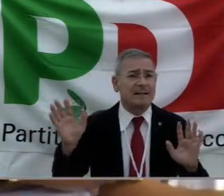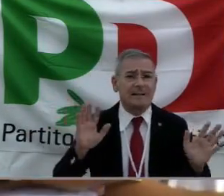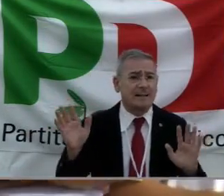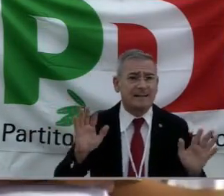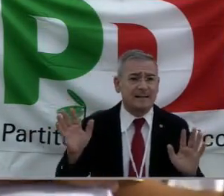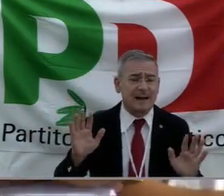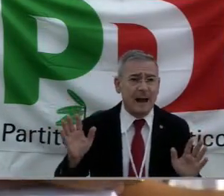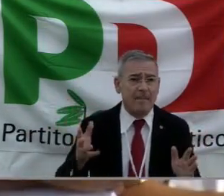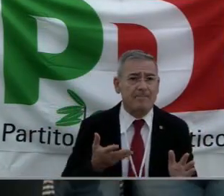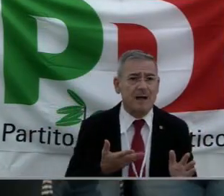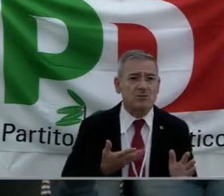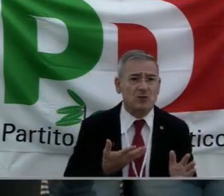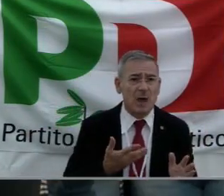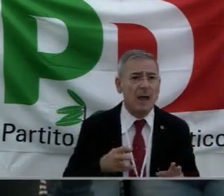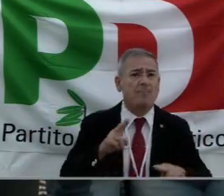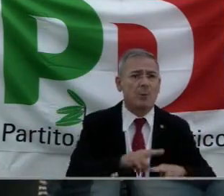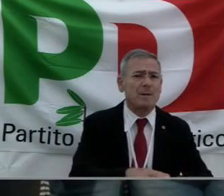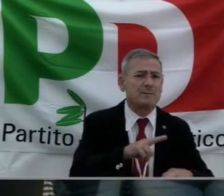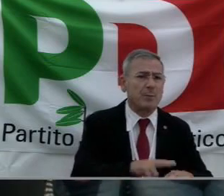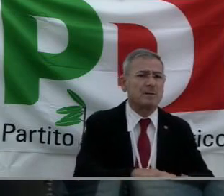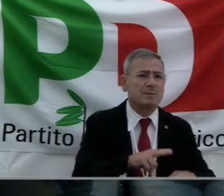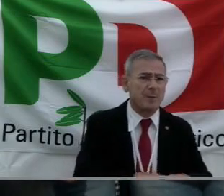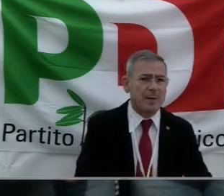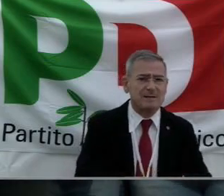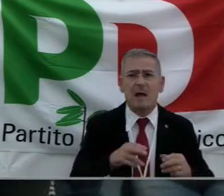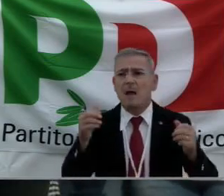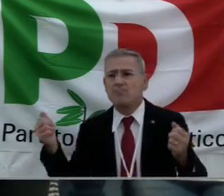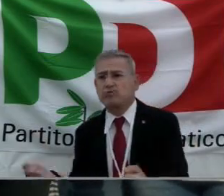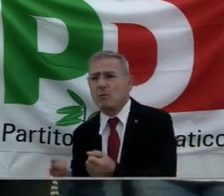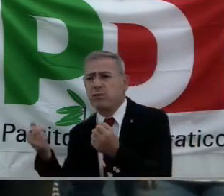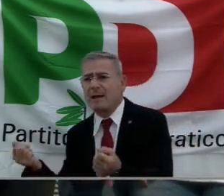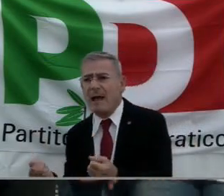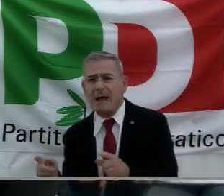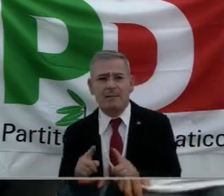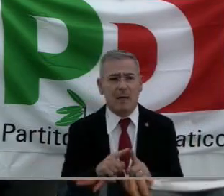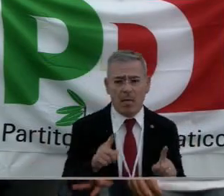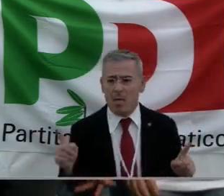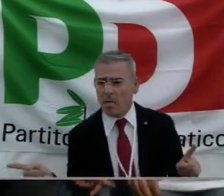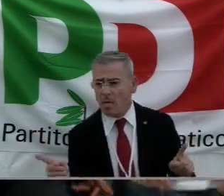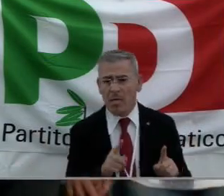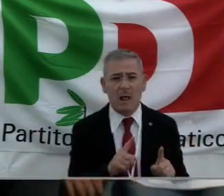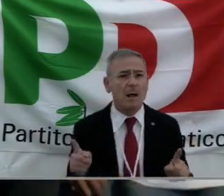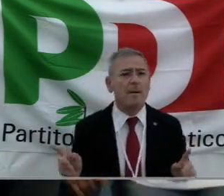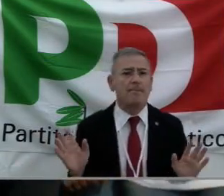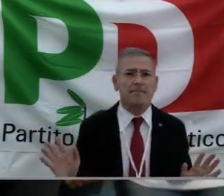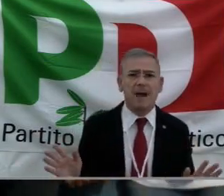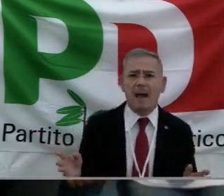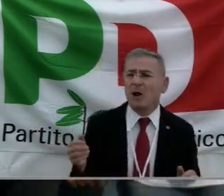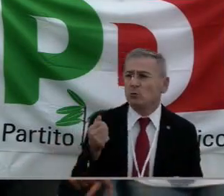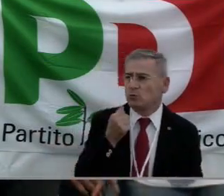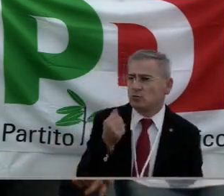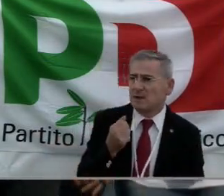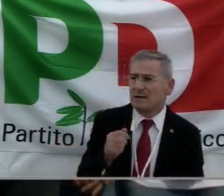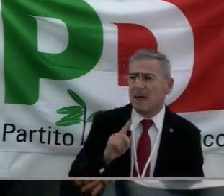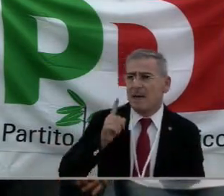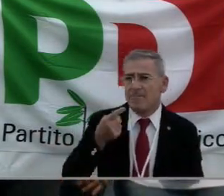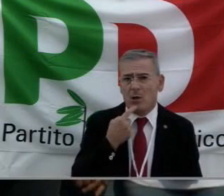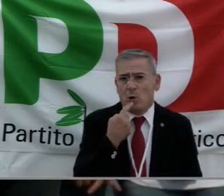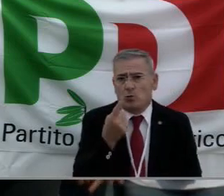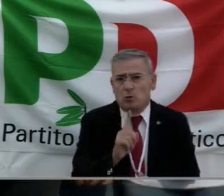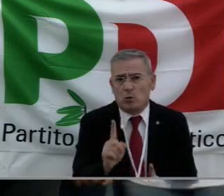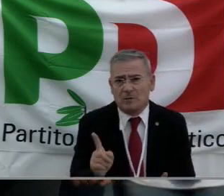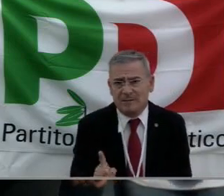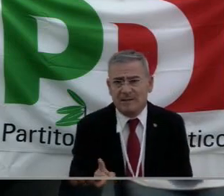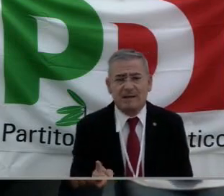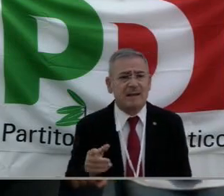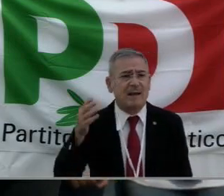le loro promesse e la propaganda. E io dico, ma ci vorrà almeno un po' di buonsenso a non raccontare a quella città